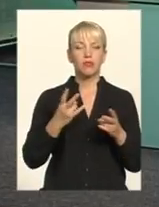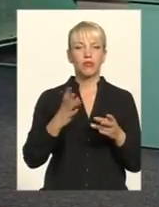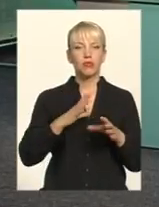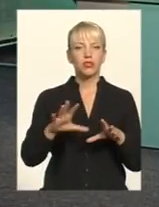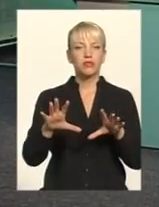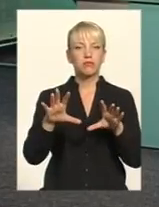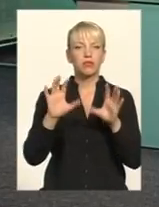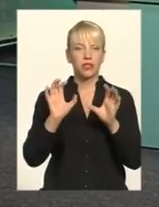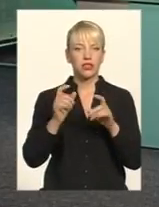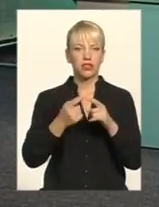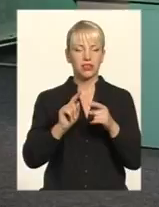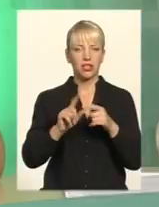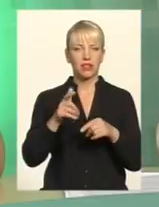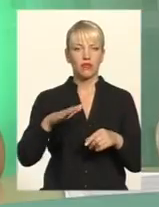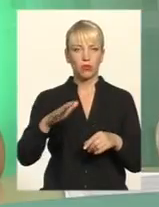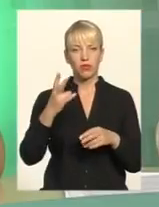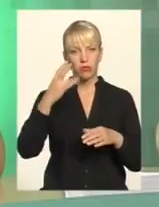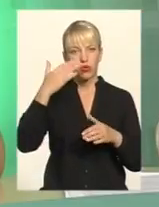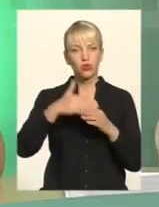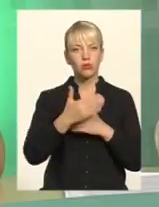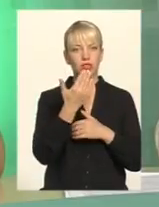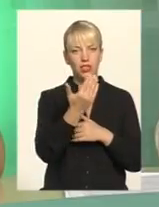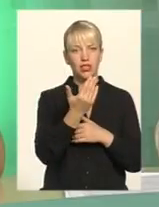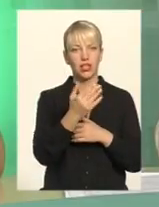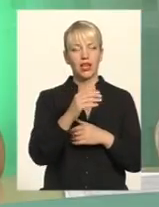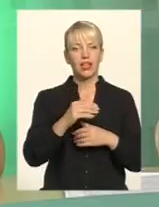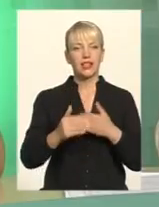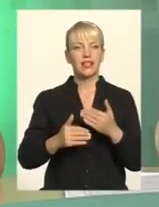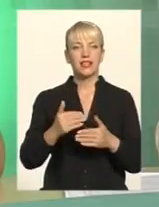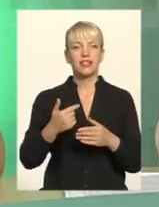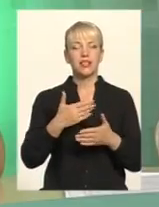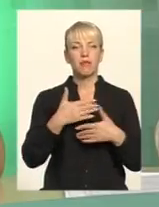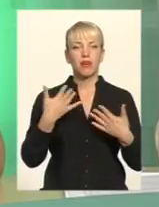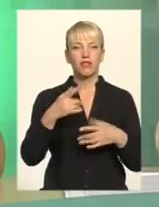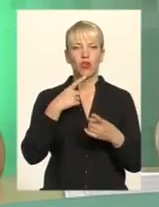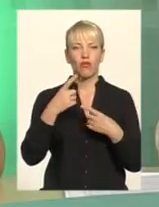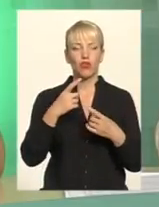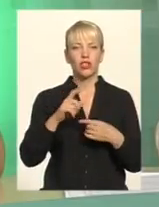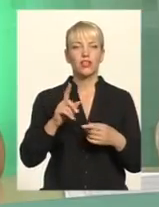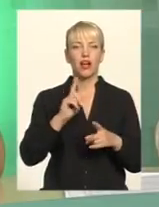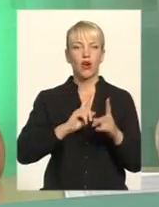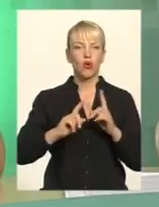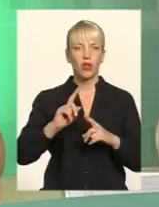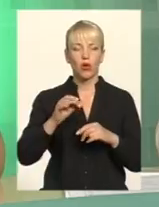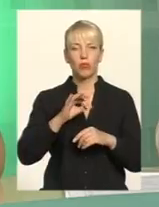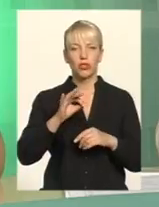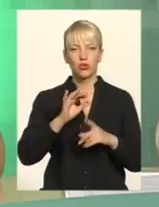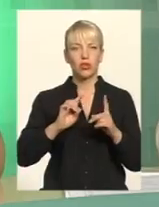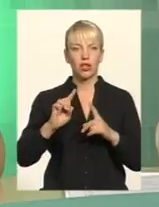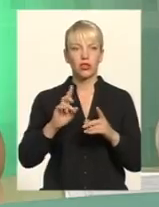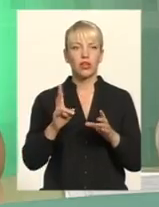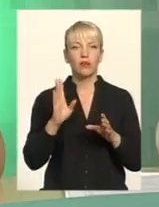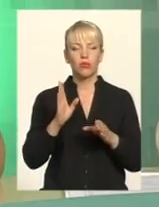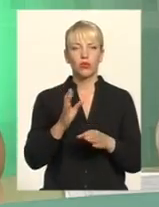зрозуміти треба їхню ментальність. Ми вже говорили, ми презентували на колегії обласної адміністрації, будемо продовжувати спільно з обласною радою роботу